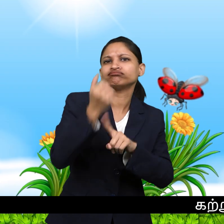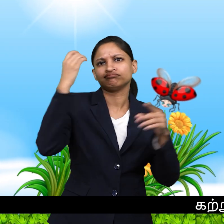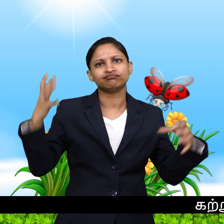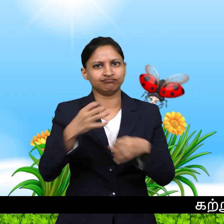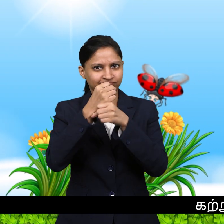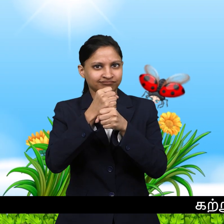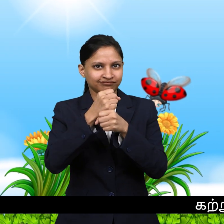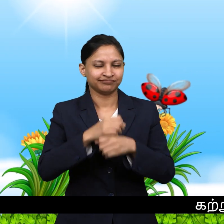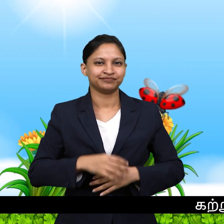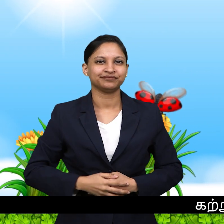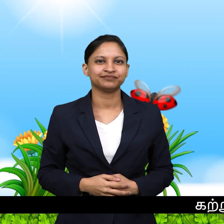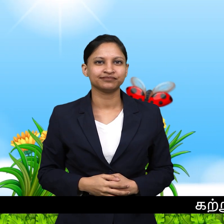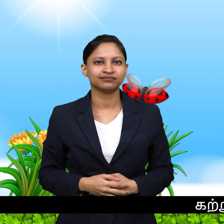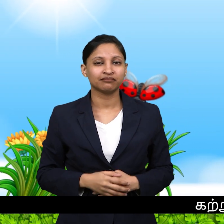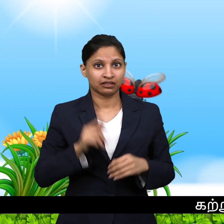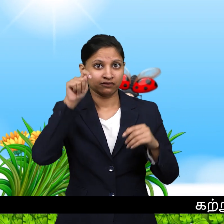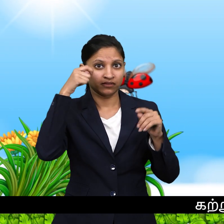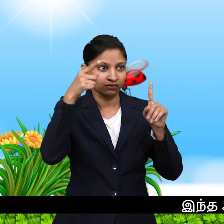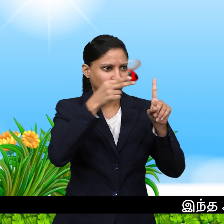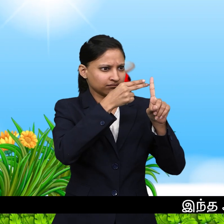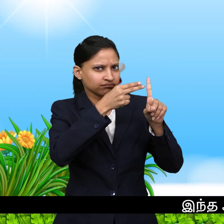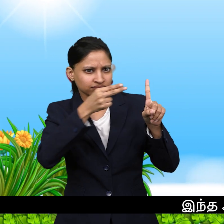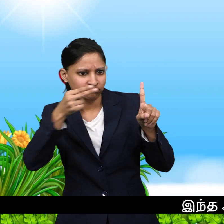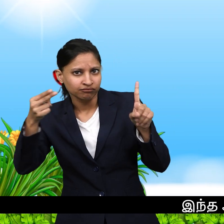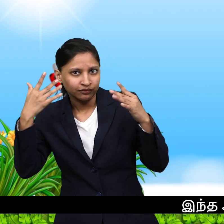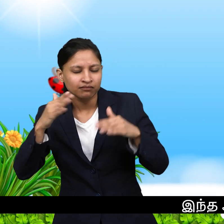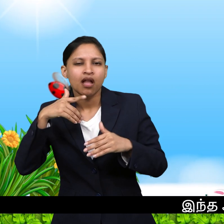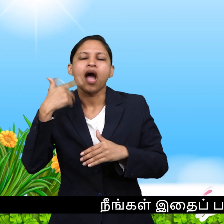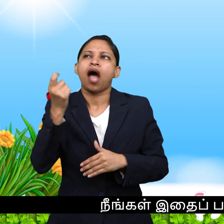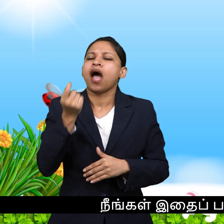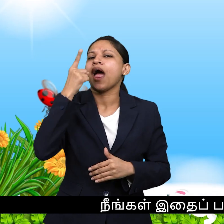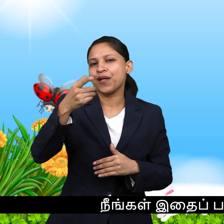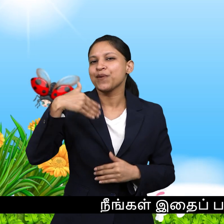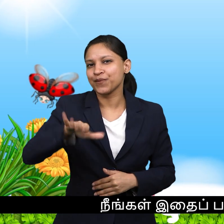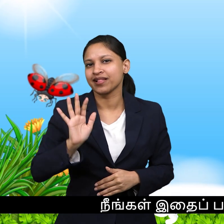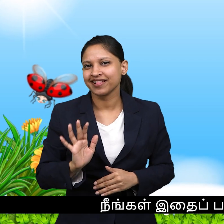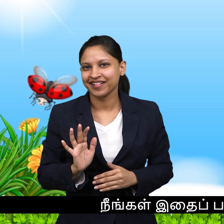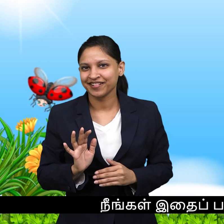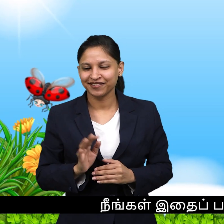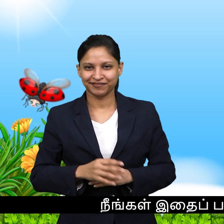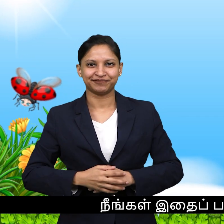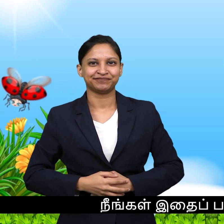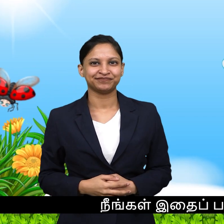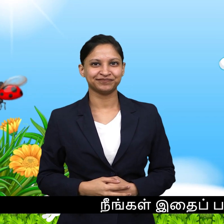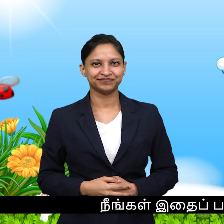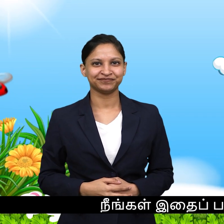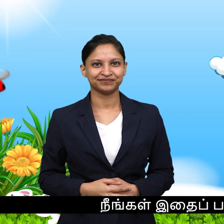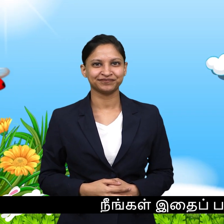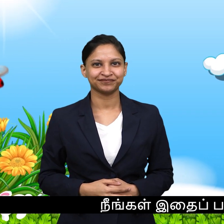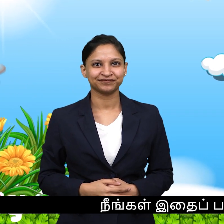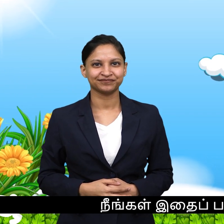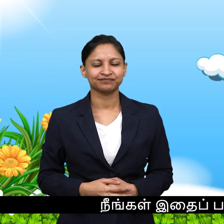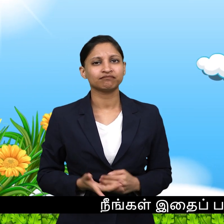கொள்வோம், கற்றுக்கொள்வீர்கள். இந்த அமர்வின் முடிவில் நீங்கள் இதை பற்றி புரிந்து கொள்ள முடியும்.